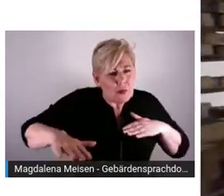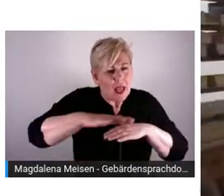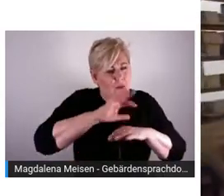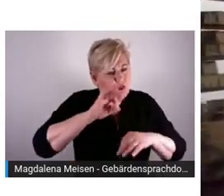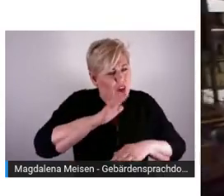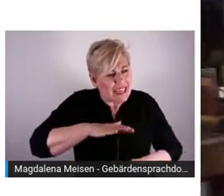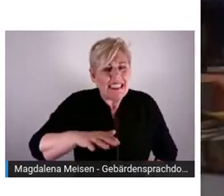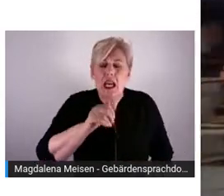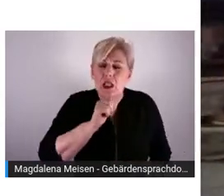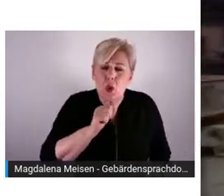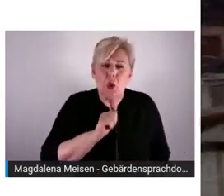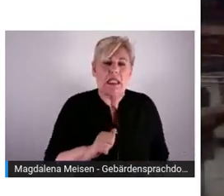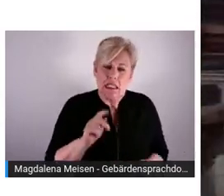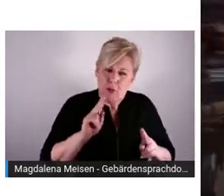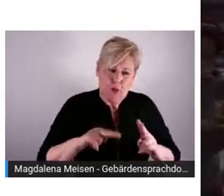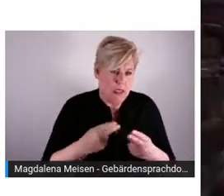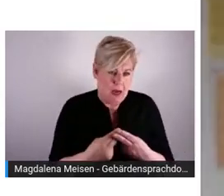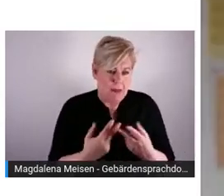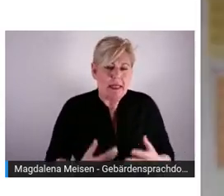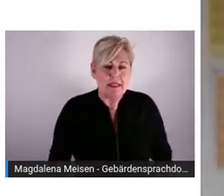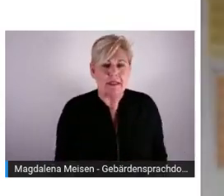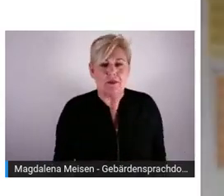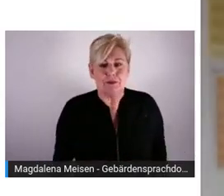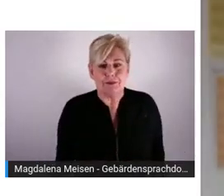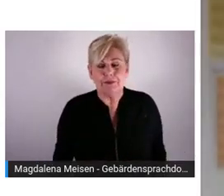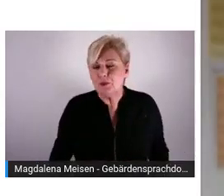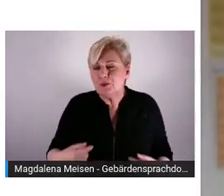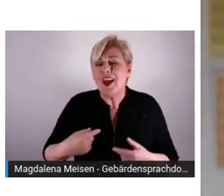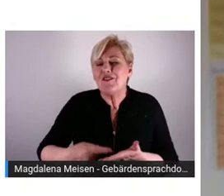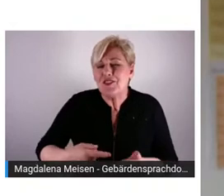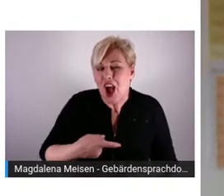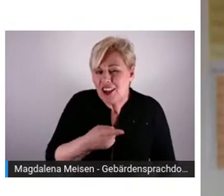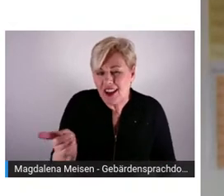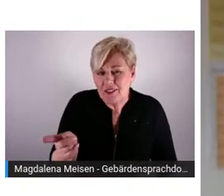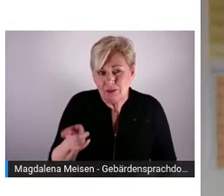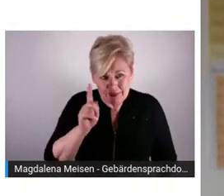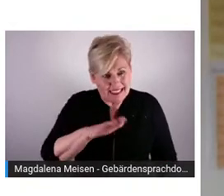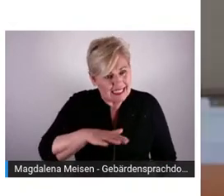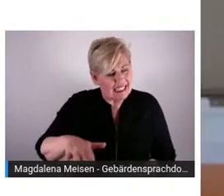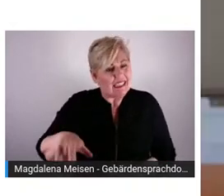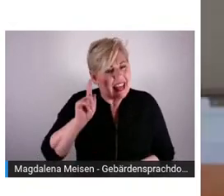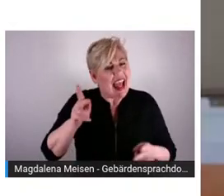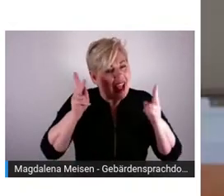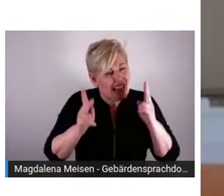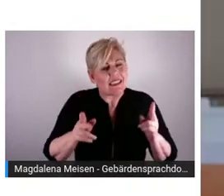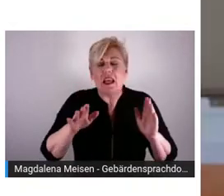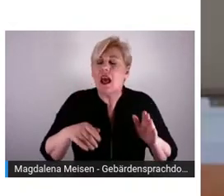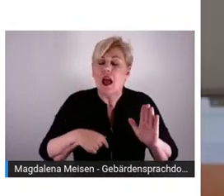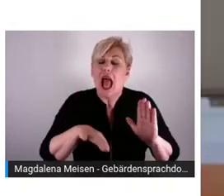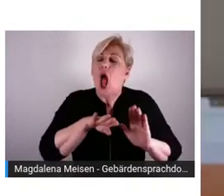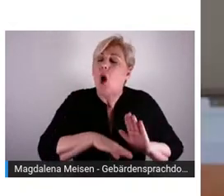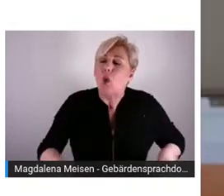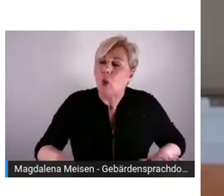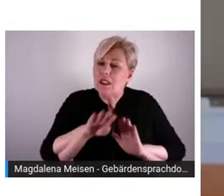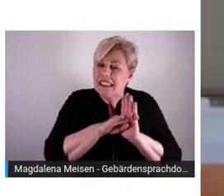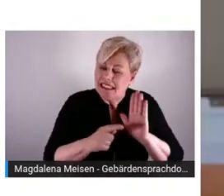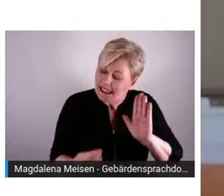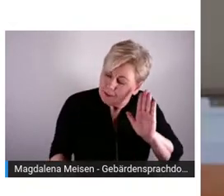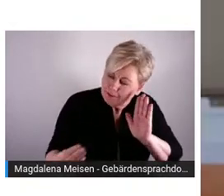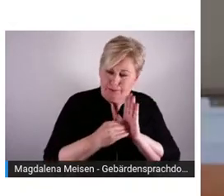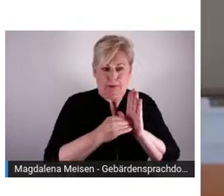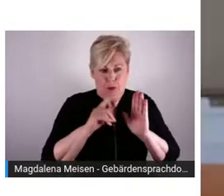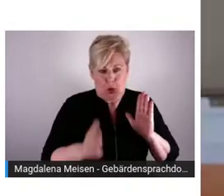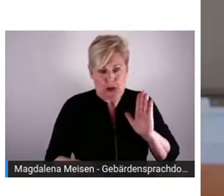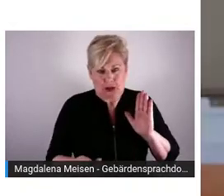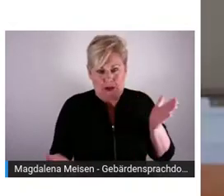und Jugendliche entsprechend anpassen zu können. Wir fordern Sie auf, die Kinderrechte gehören ins Grundgesetz. Wir erleben immer wieder, wie zugewanderte